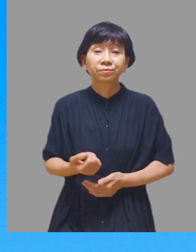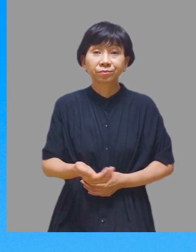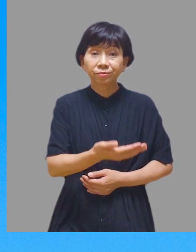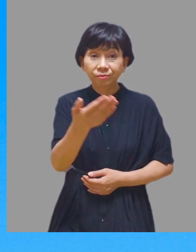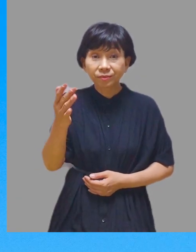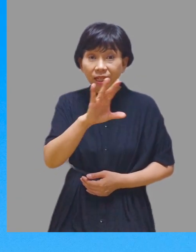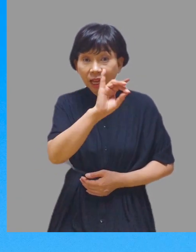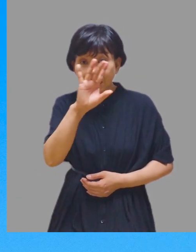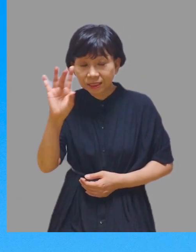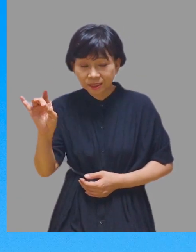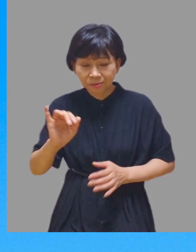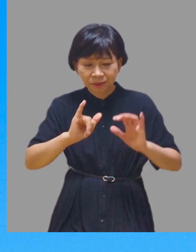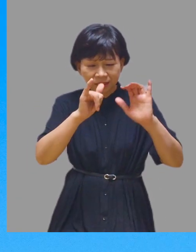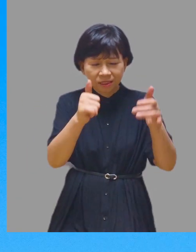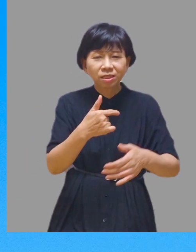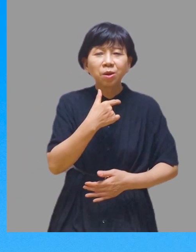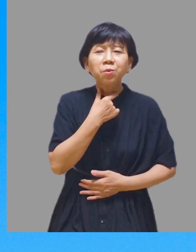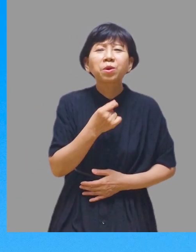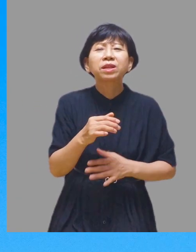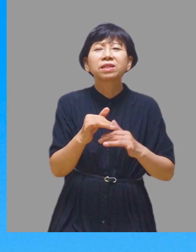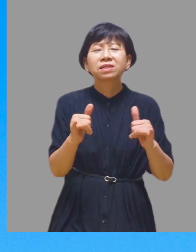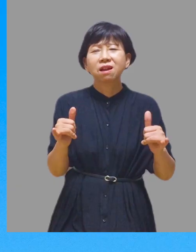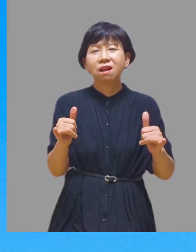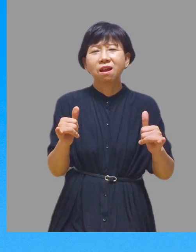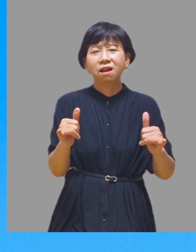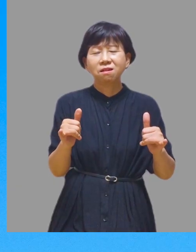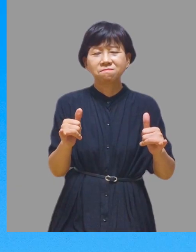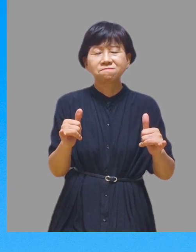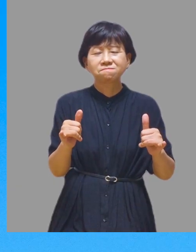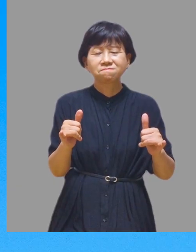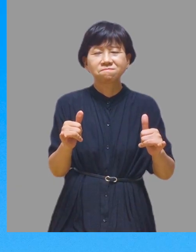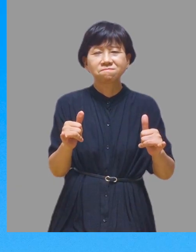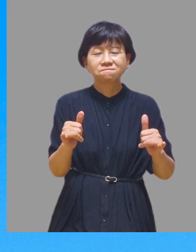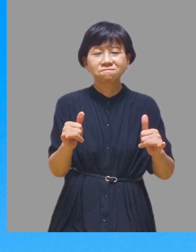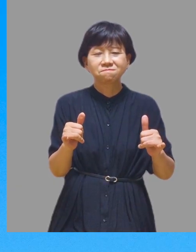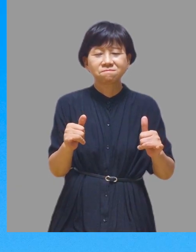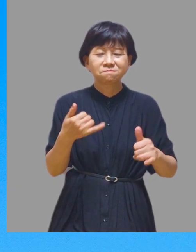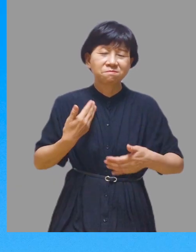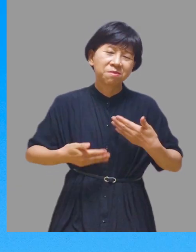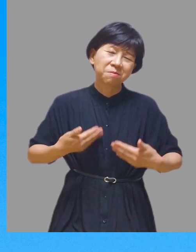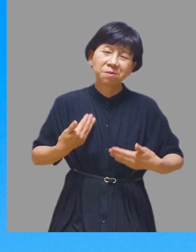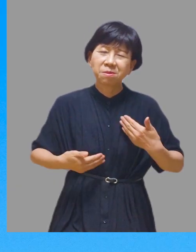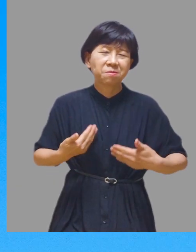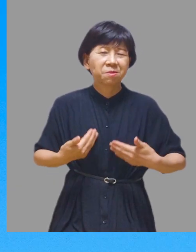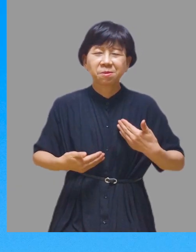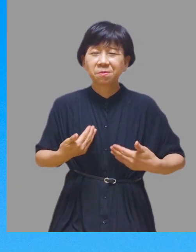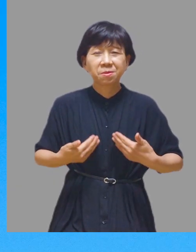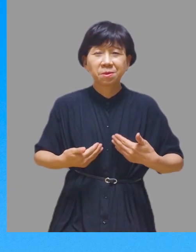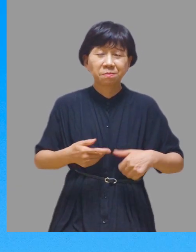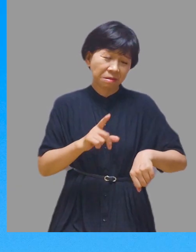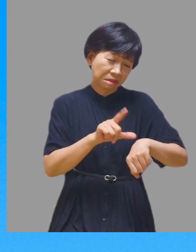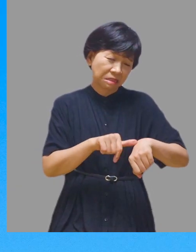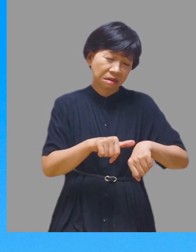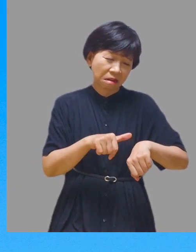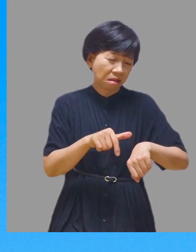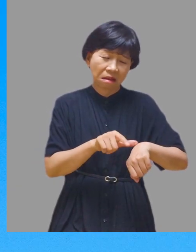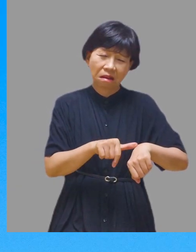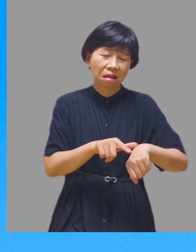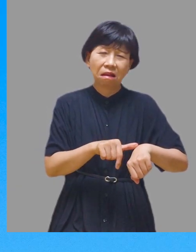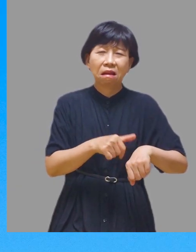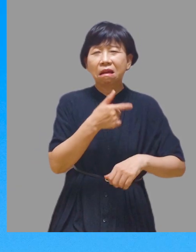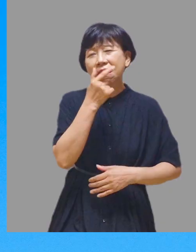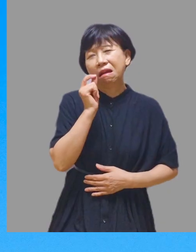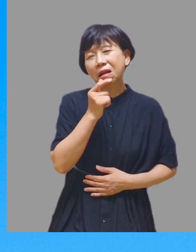우리는 종종 세상이 원하는 사람이 되기 위해서 너무 바쁘게 살아갑니다. 너무 정신이 없어요. 시간이 없대요.